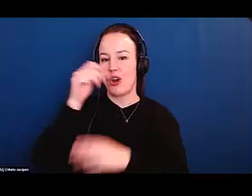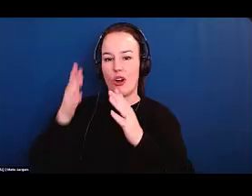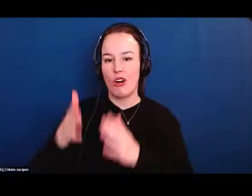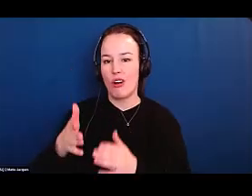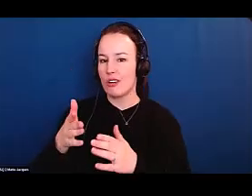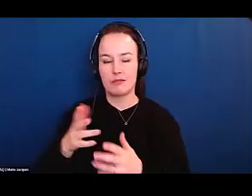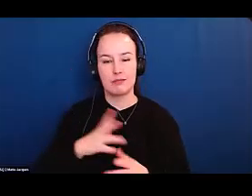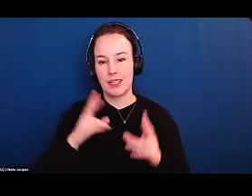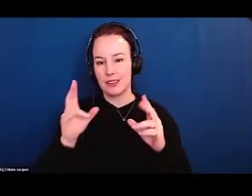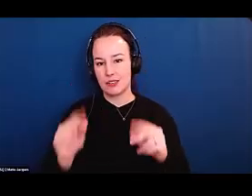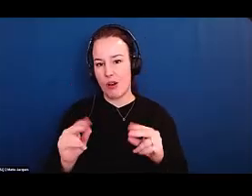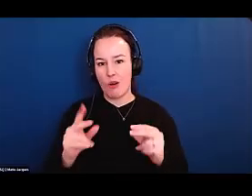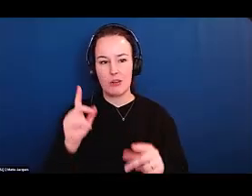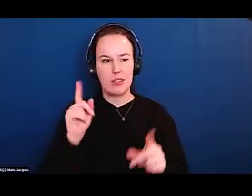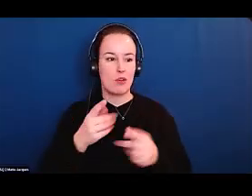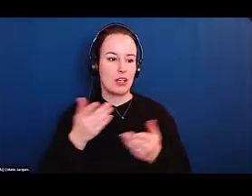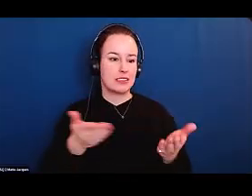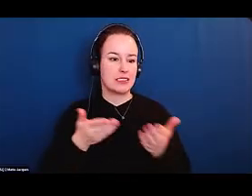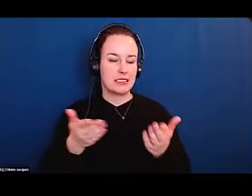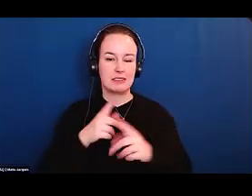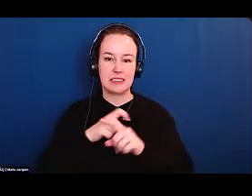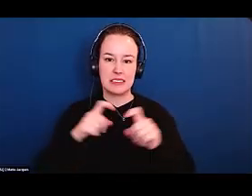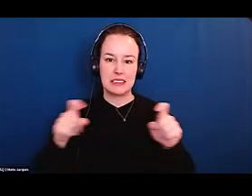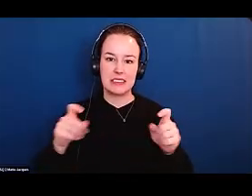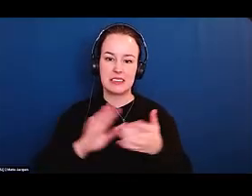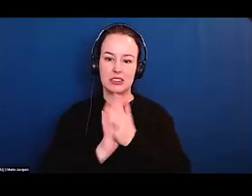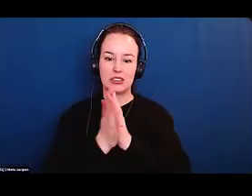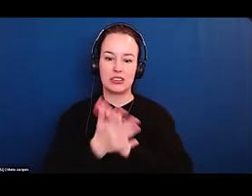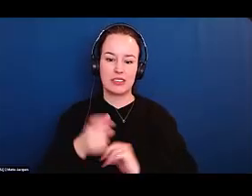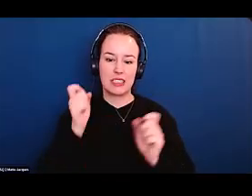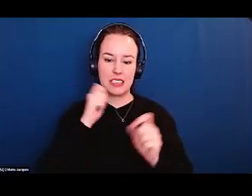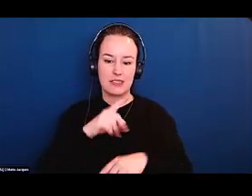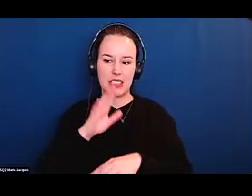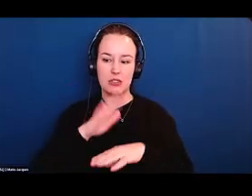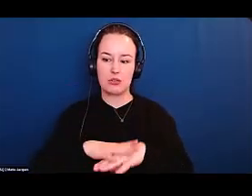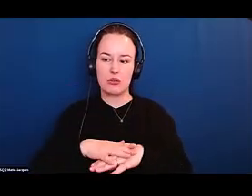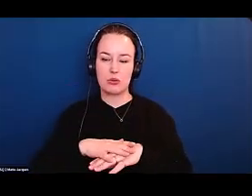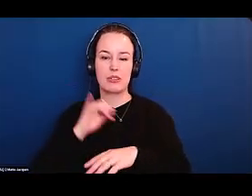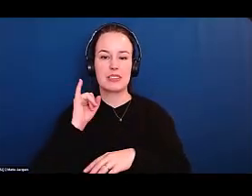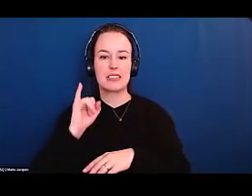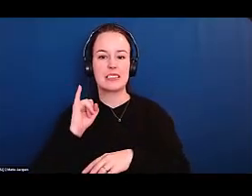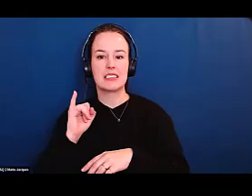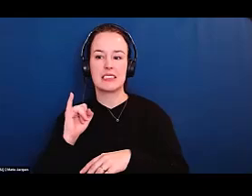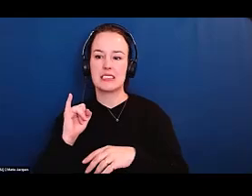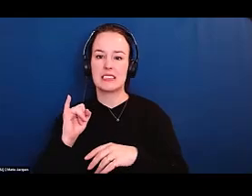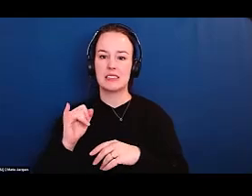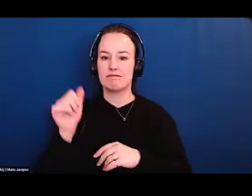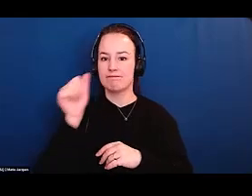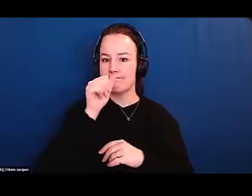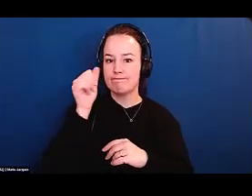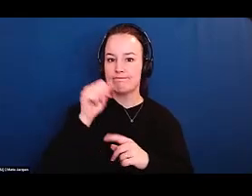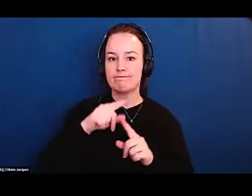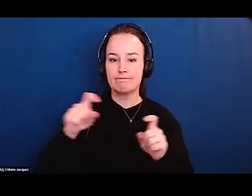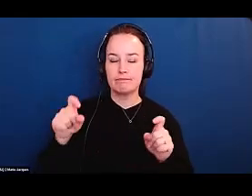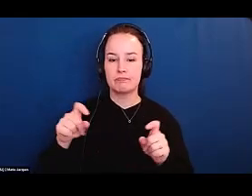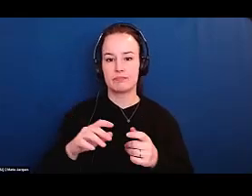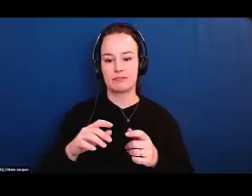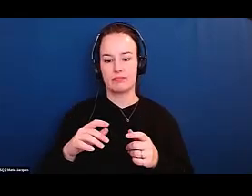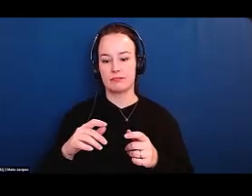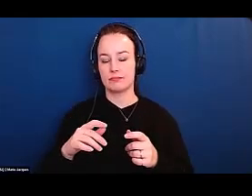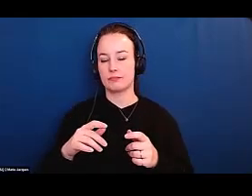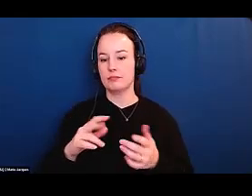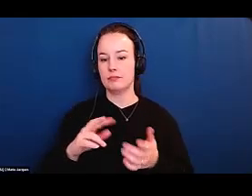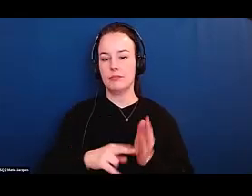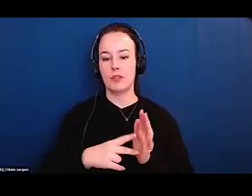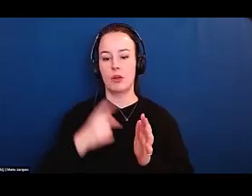services sont difficiles quand on criminalise aussi l'utilisation de substances. Cela rend les choses